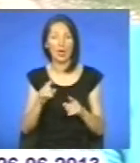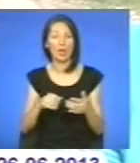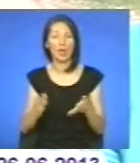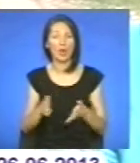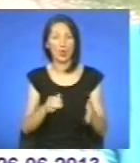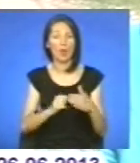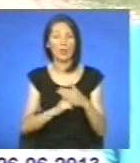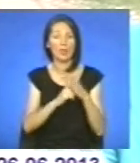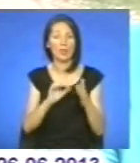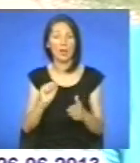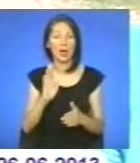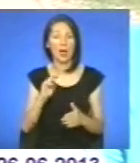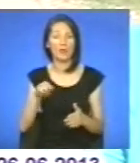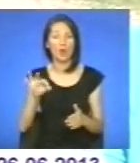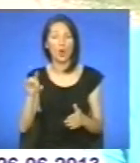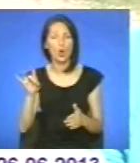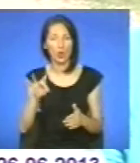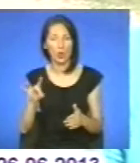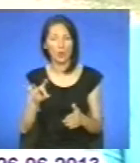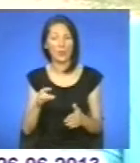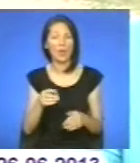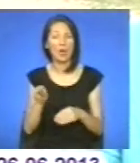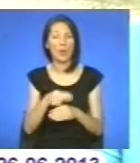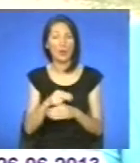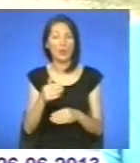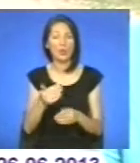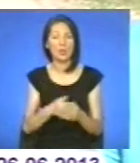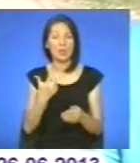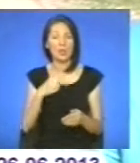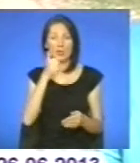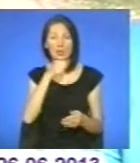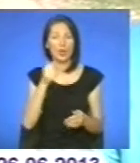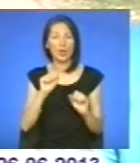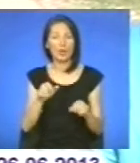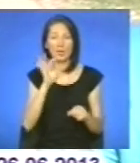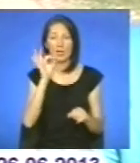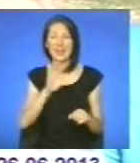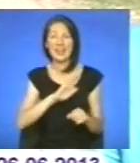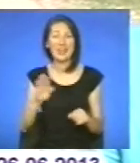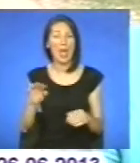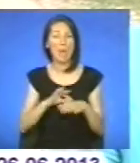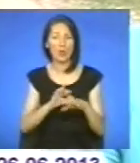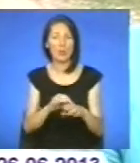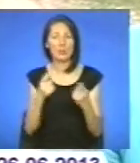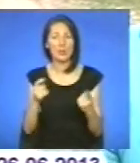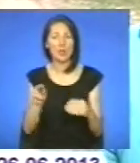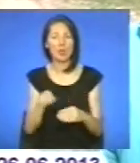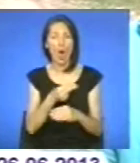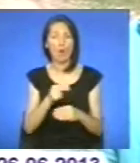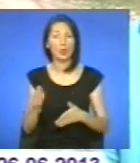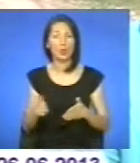І ремонтувалася вона вже за останні 30 років. Можна сказати, що не проводилася, капітального ремонту нема. І щоб